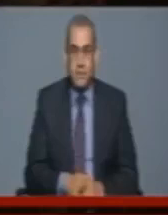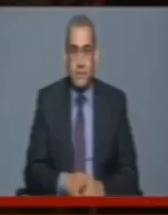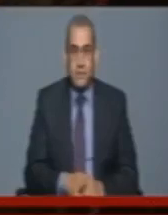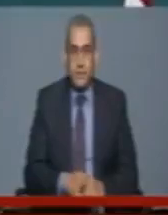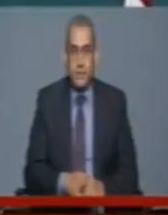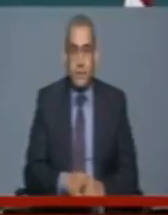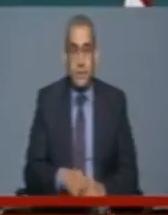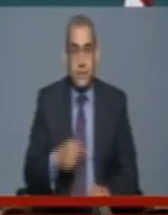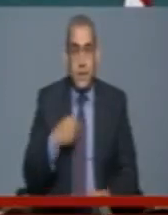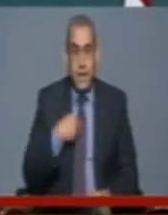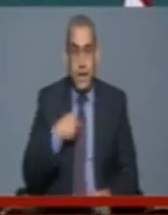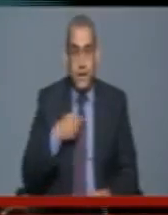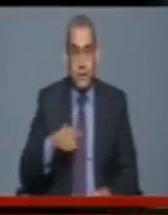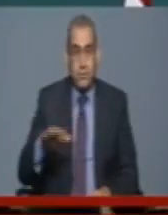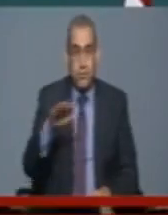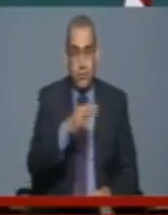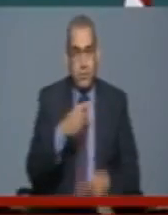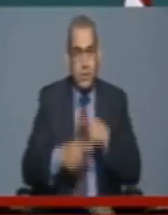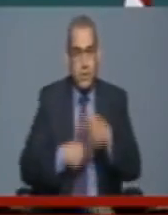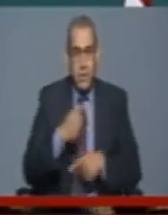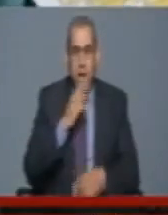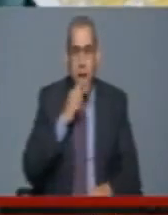إحنا كنا دايما بنتكلم